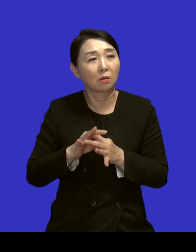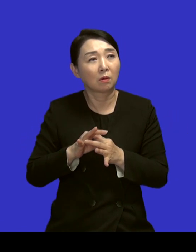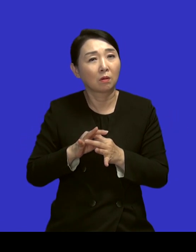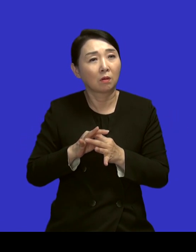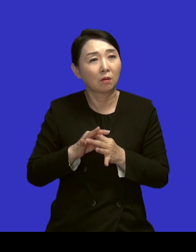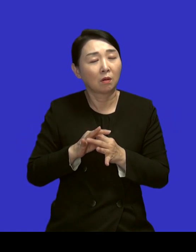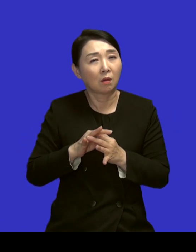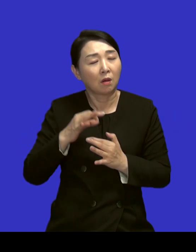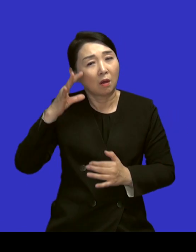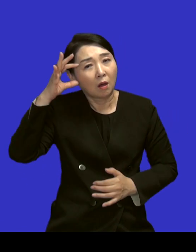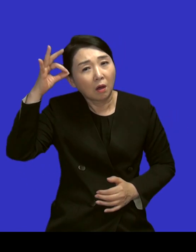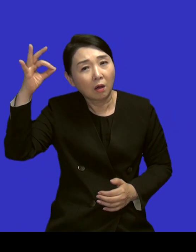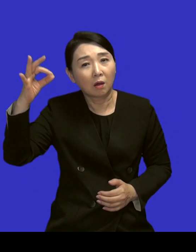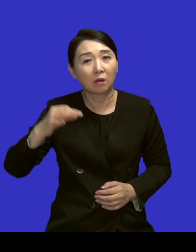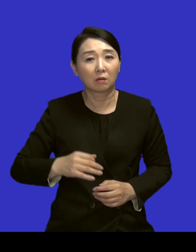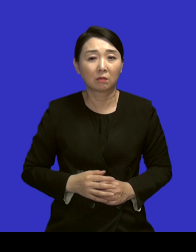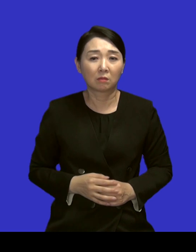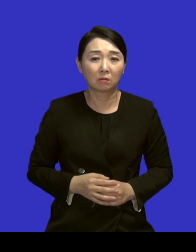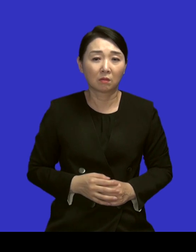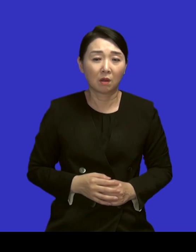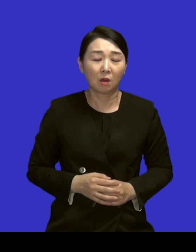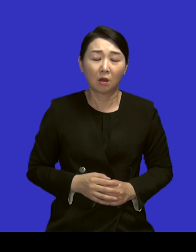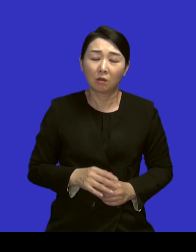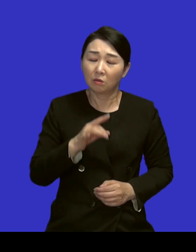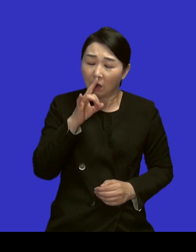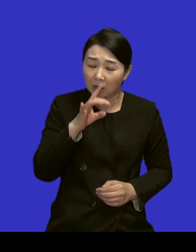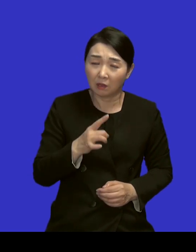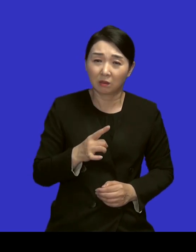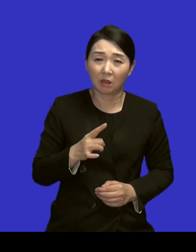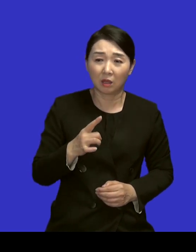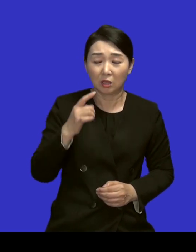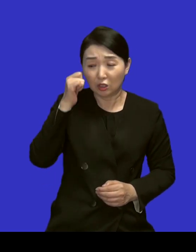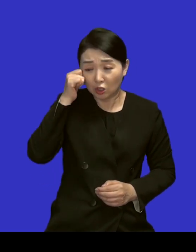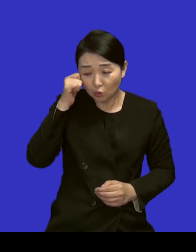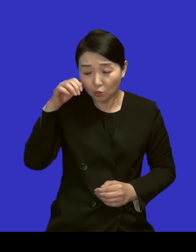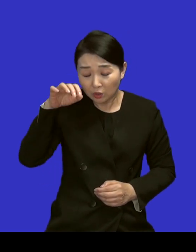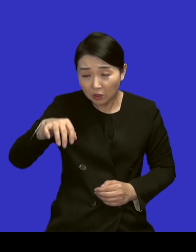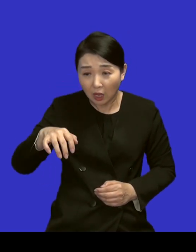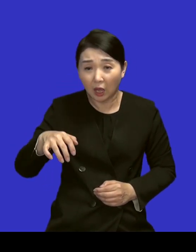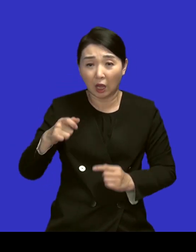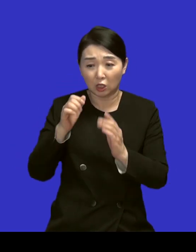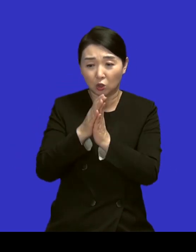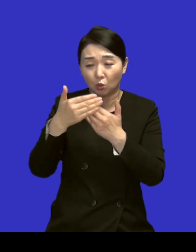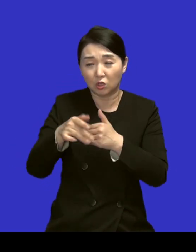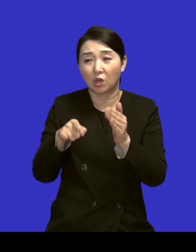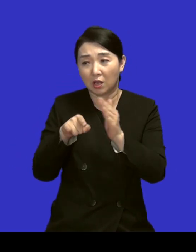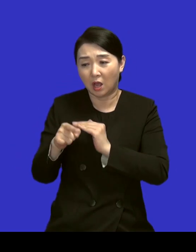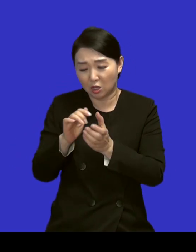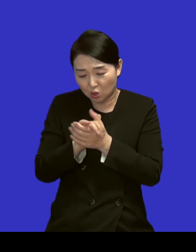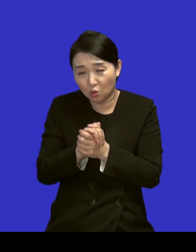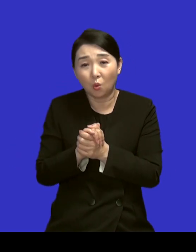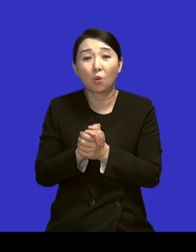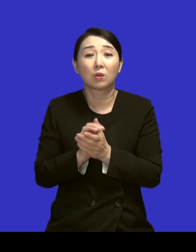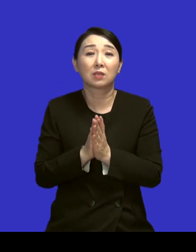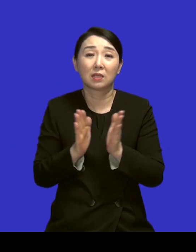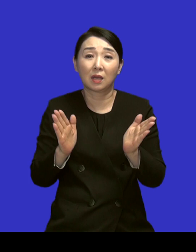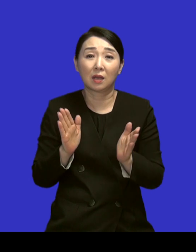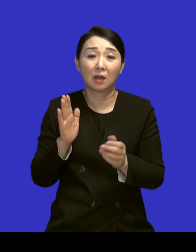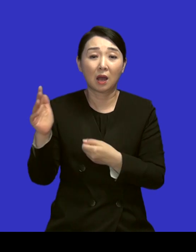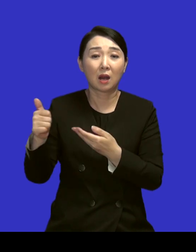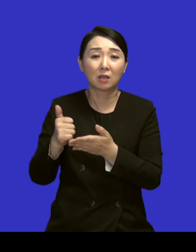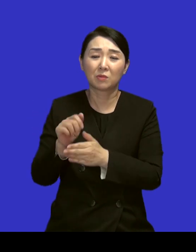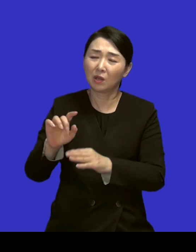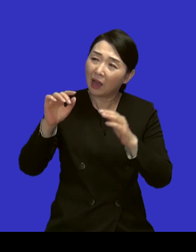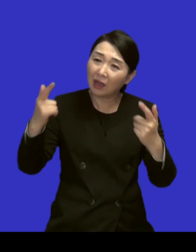이거 큰일 났다 싶어갖고 바로 기숙사 기도실로 달려가서 그냥 바로 기도했던 게 하나님